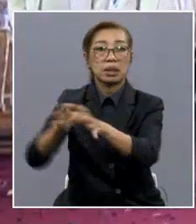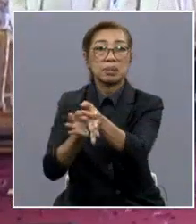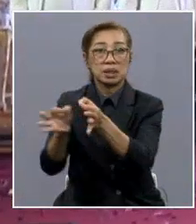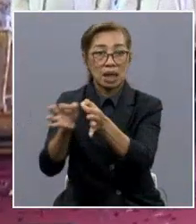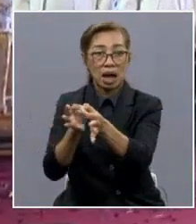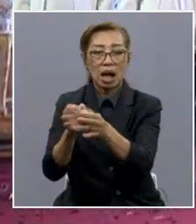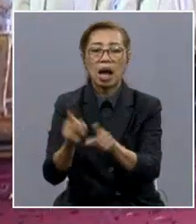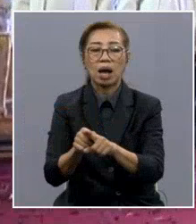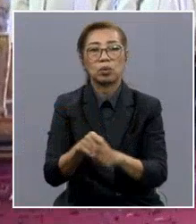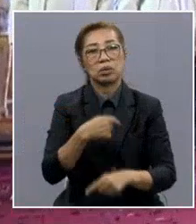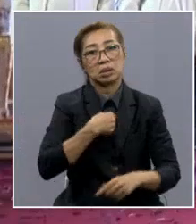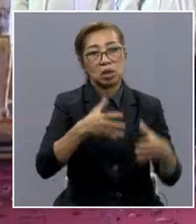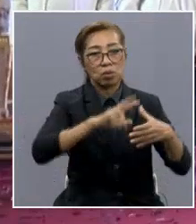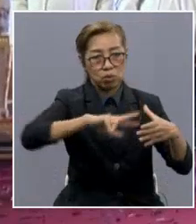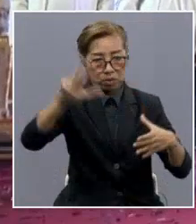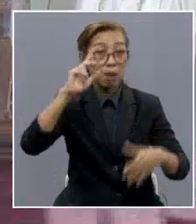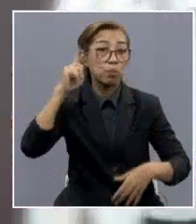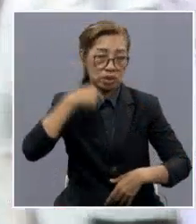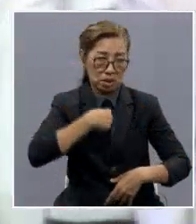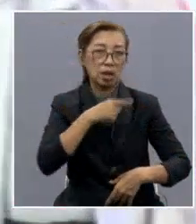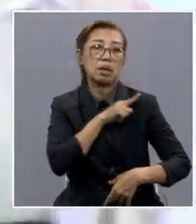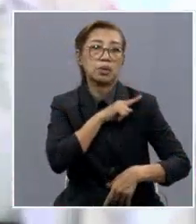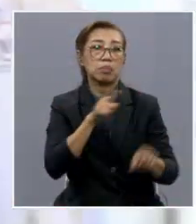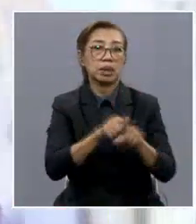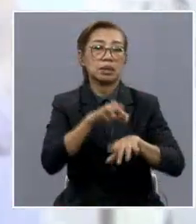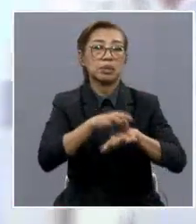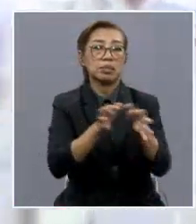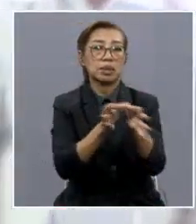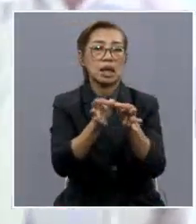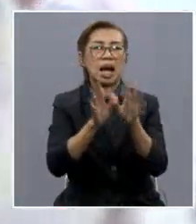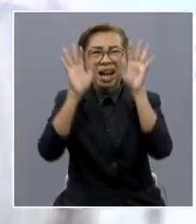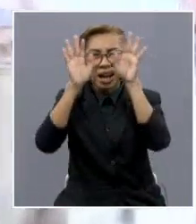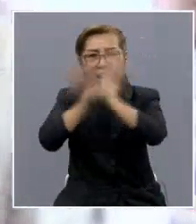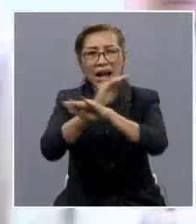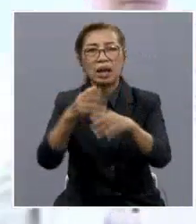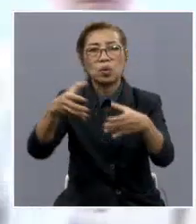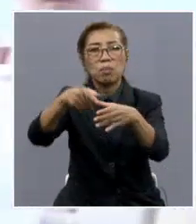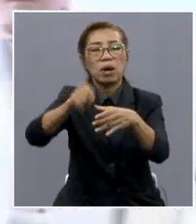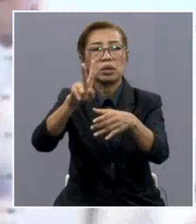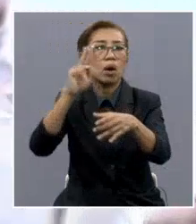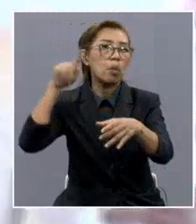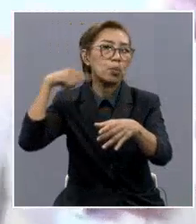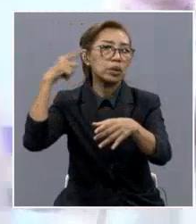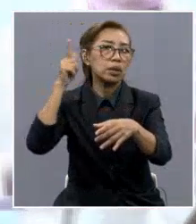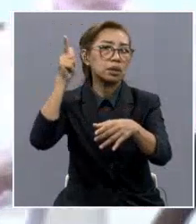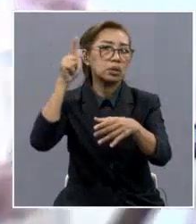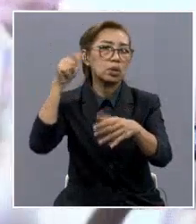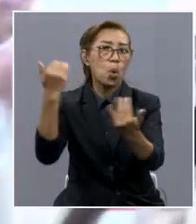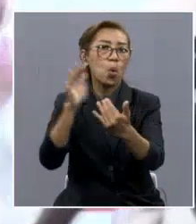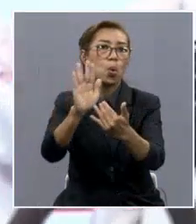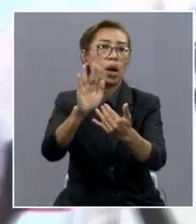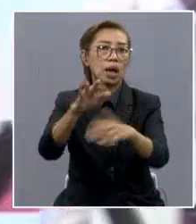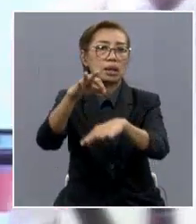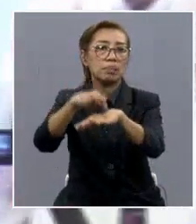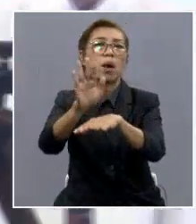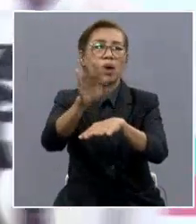ที่ทำหน้าที่อยู่ในรวมแผ่นดินหน้าที่เนี่ยจะคล้ายๆกับตำแหน่งของอุ๊งอิ๊งนะครับหัวหน้าครอบครัวเพื่อไทยส่วนแนวทางการทำงานของพรรค